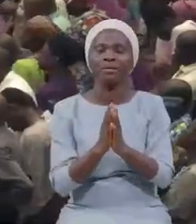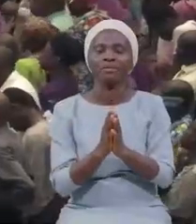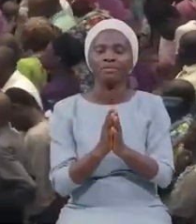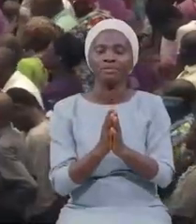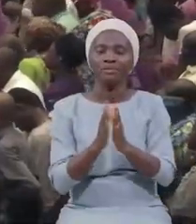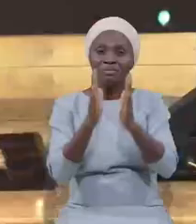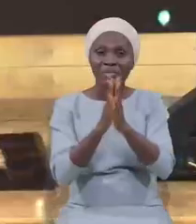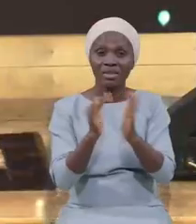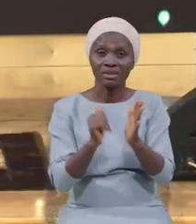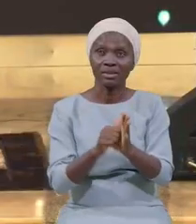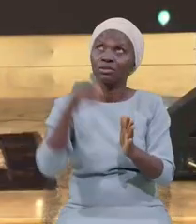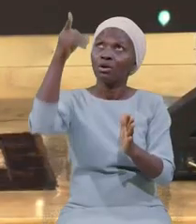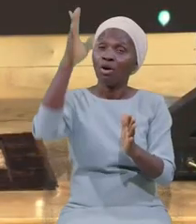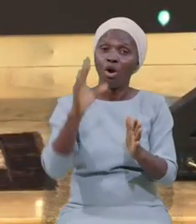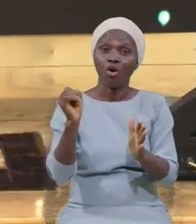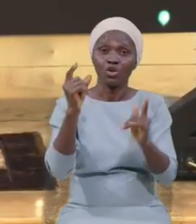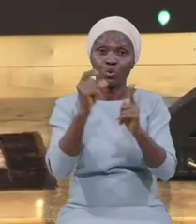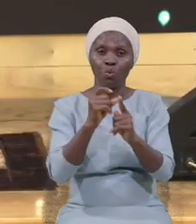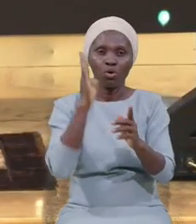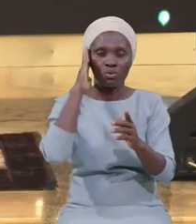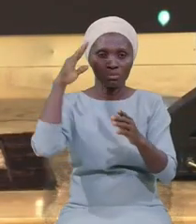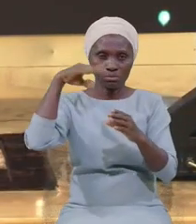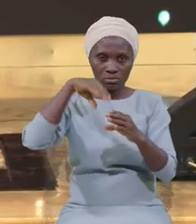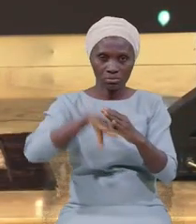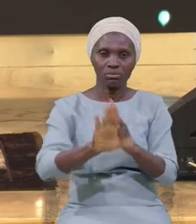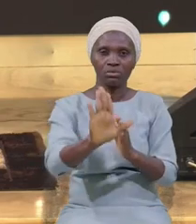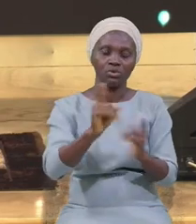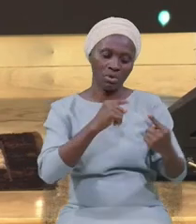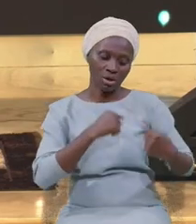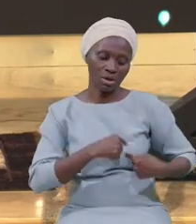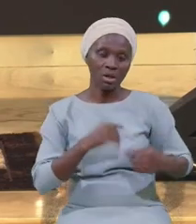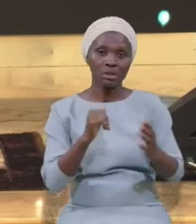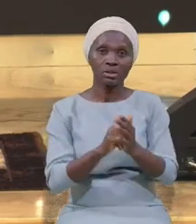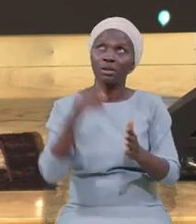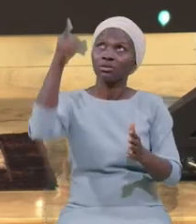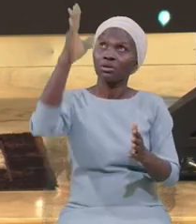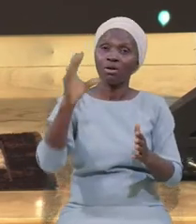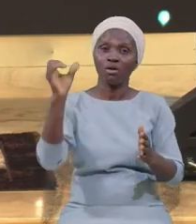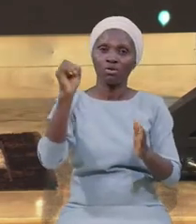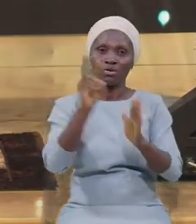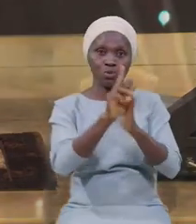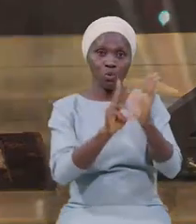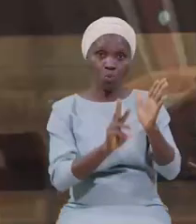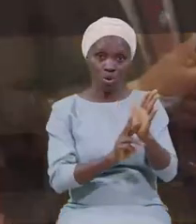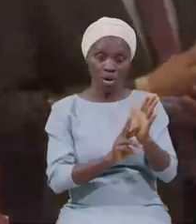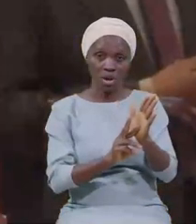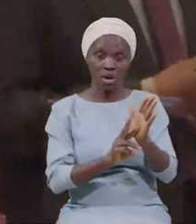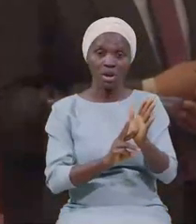Que la parole de Dieu fasse son entrée dans votre cœur et que sa